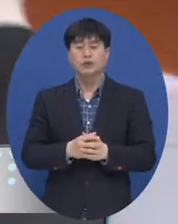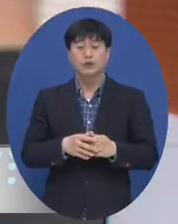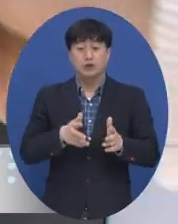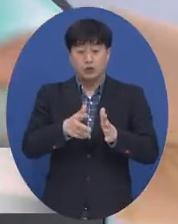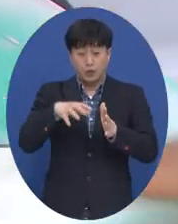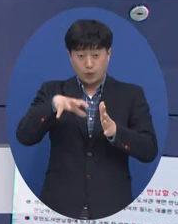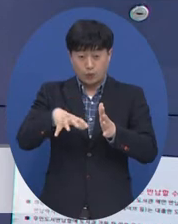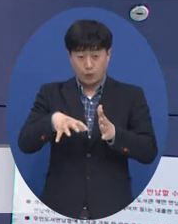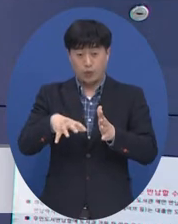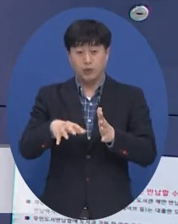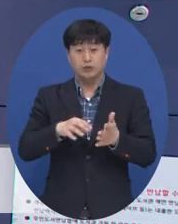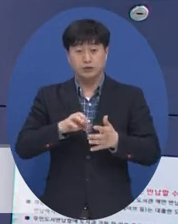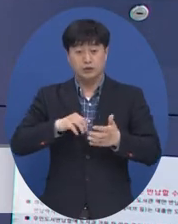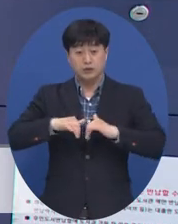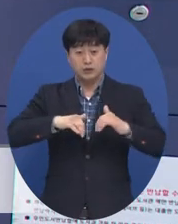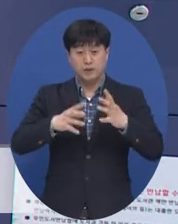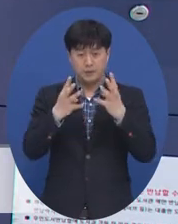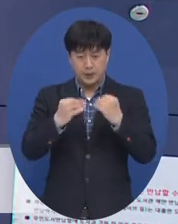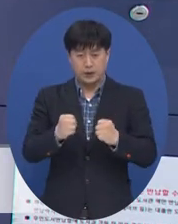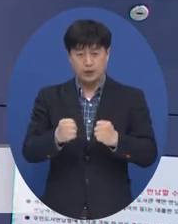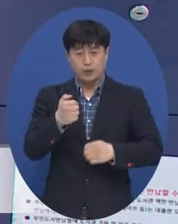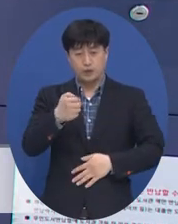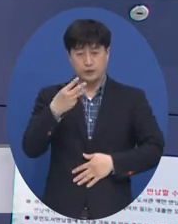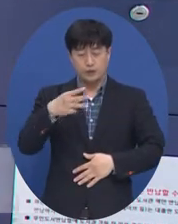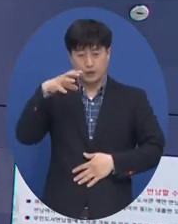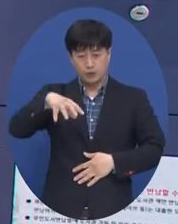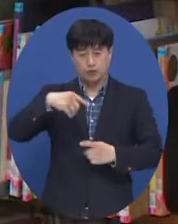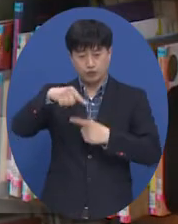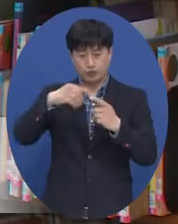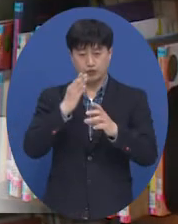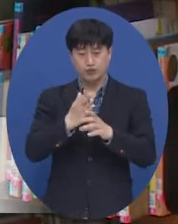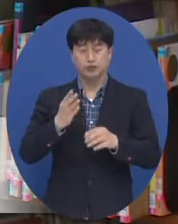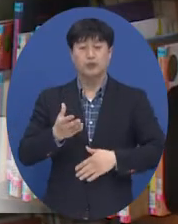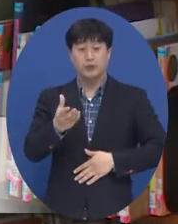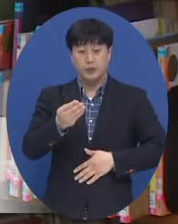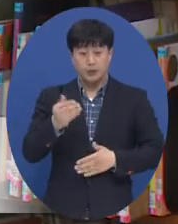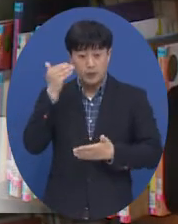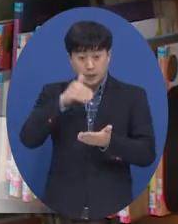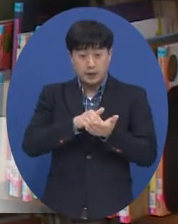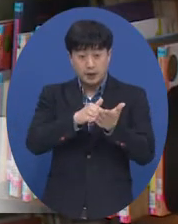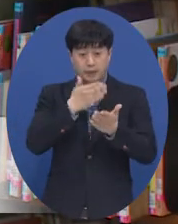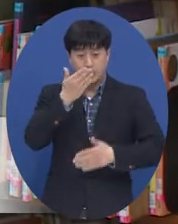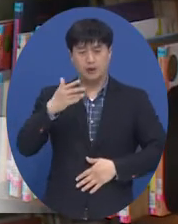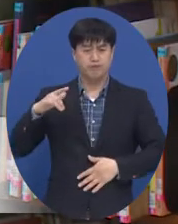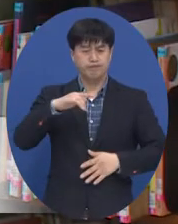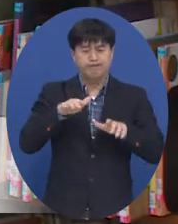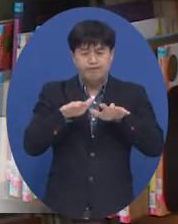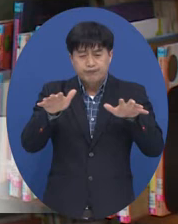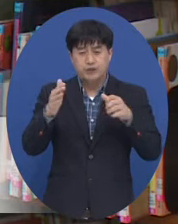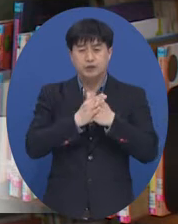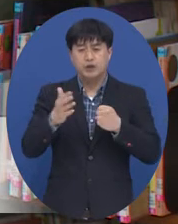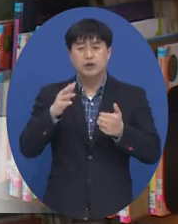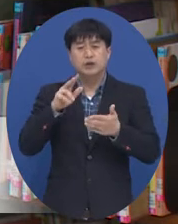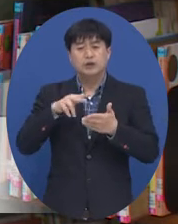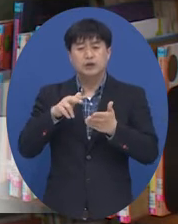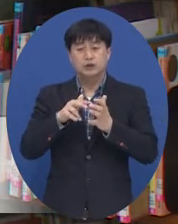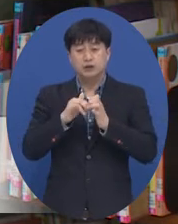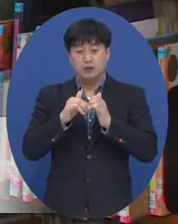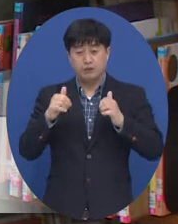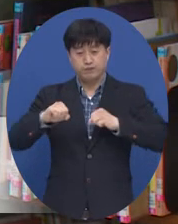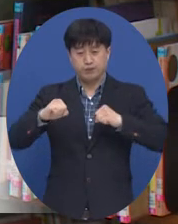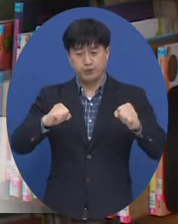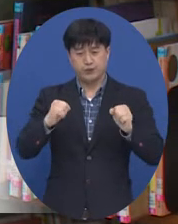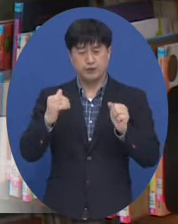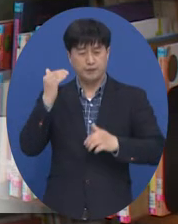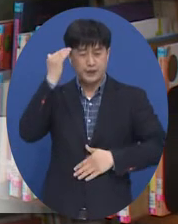많은 도 내 신세 곳에서 대출과 반납을 할 수 있습니다 브로와 1 과학사 4 따라서 올해 도민들의 그 독소 할당에 상당히